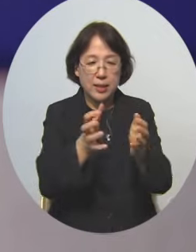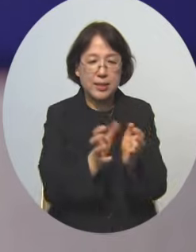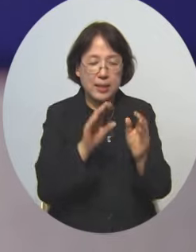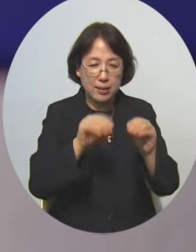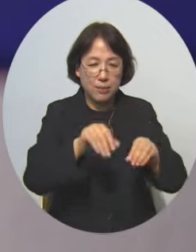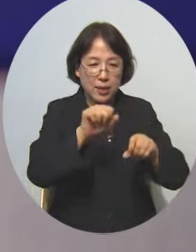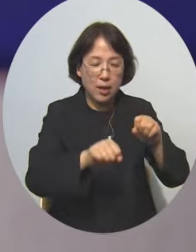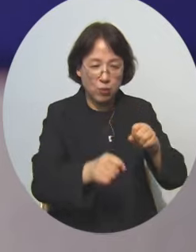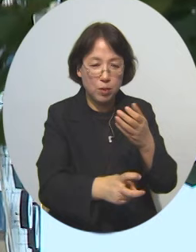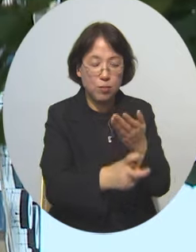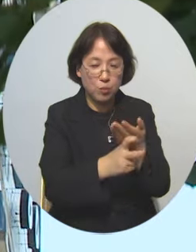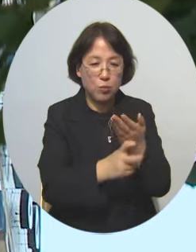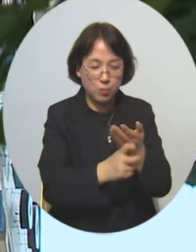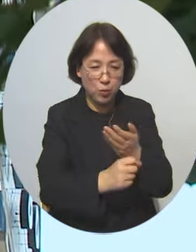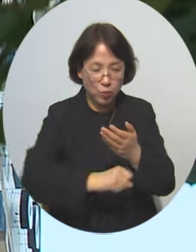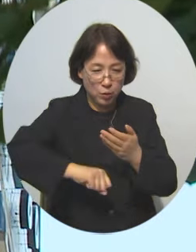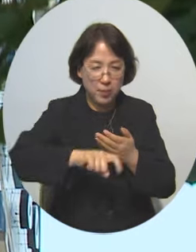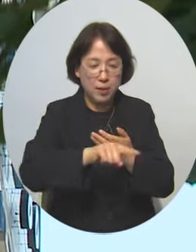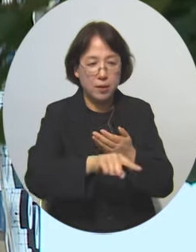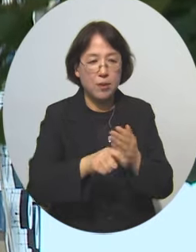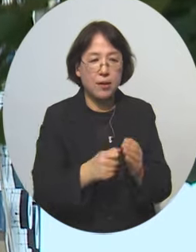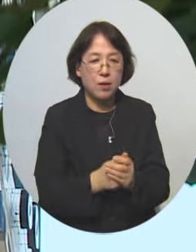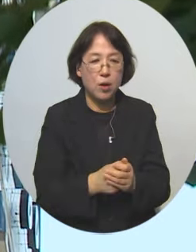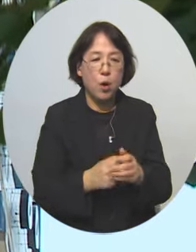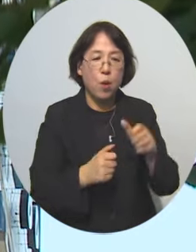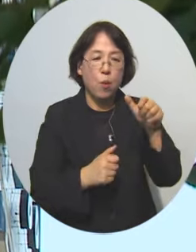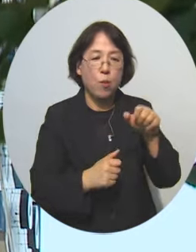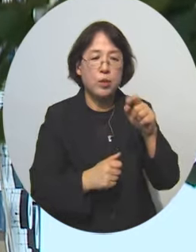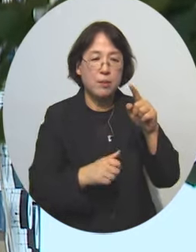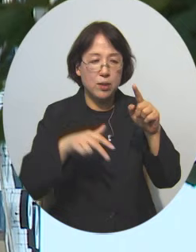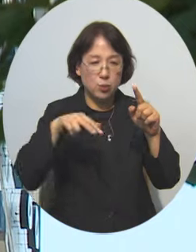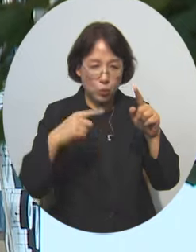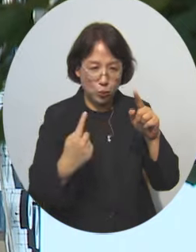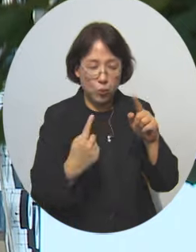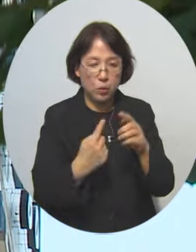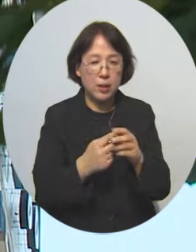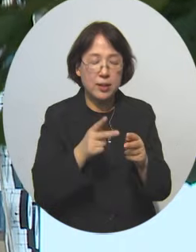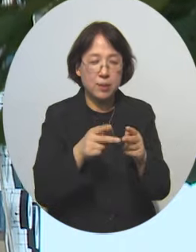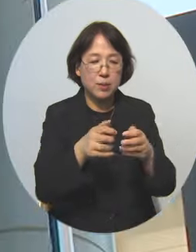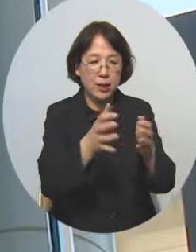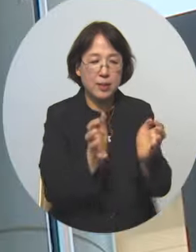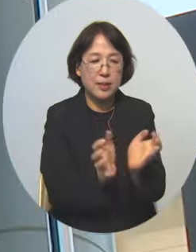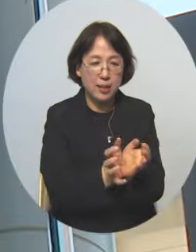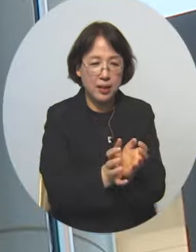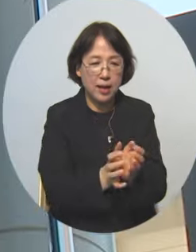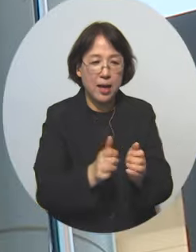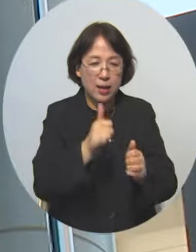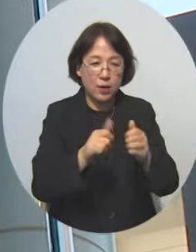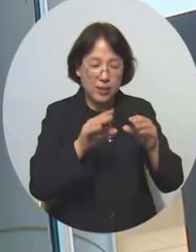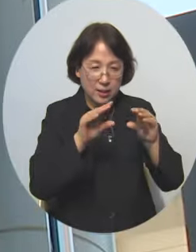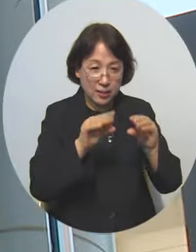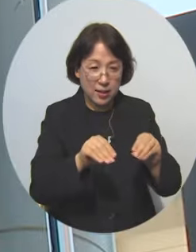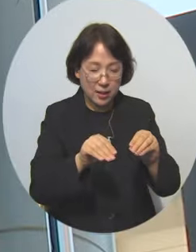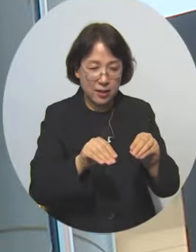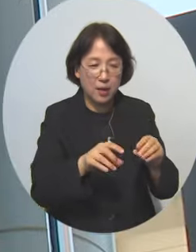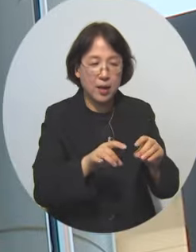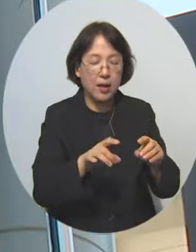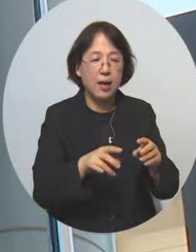금지행위 위반입니다. 공정거래법 51조는 사업자단체가 부당하게 경쟁을 제한하거나